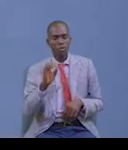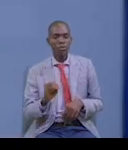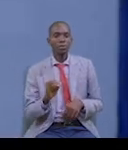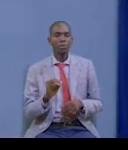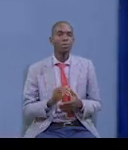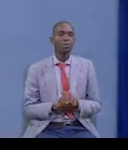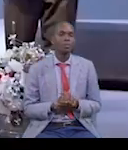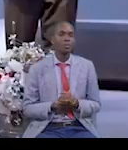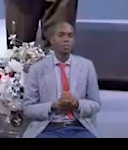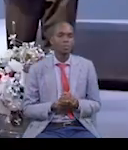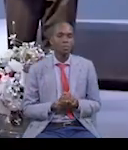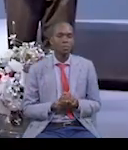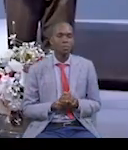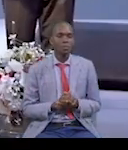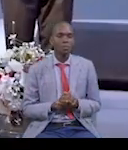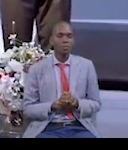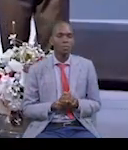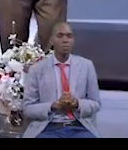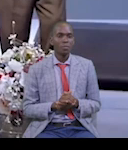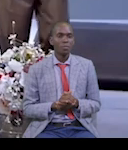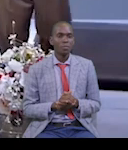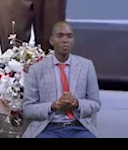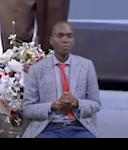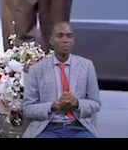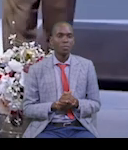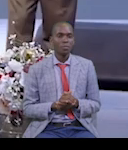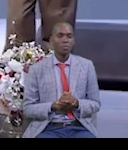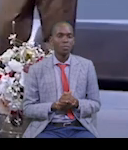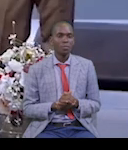నా ఎముకలు 70 ఏళ్ళు వచ్చాయండి, ఇంకా పనిచేయట్లేదు, ముందుకు